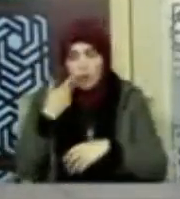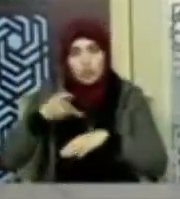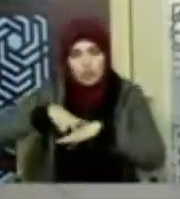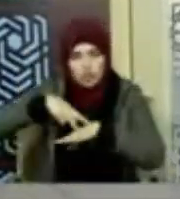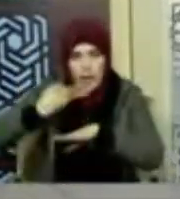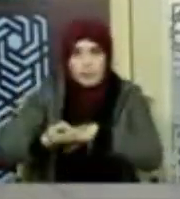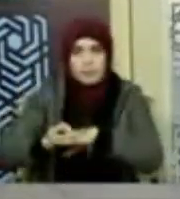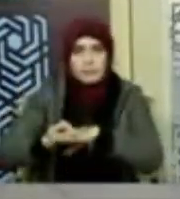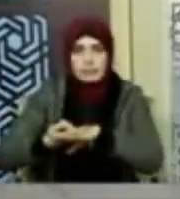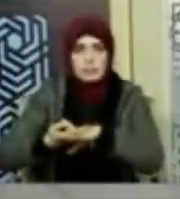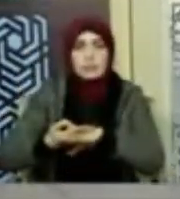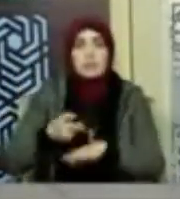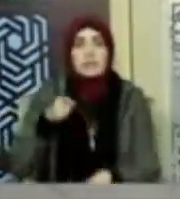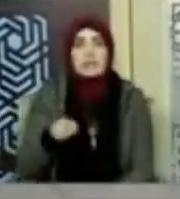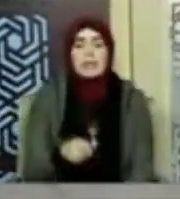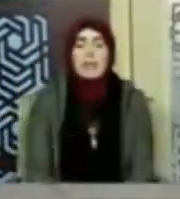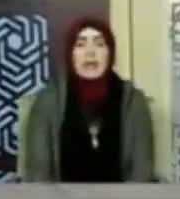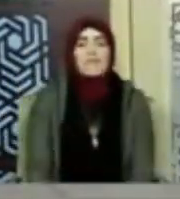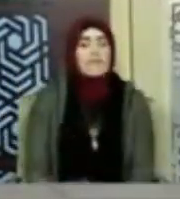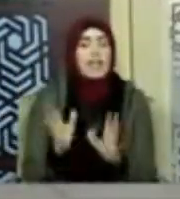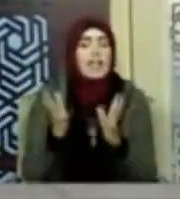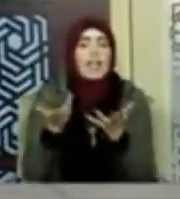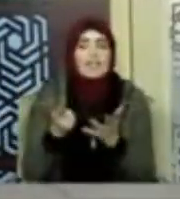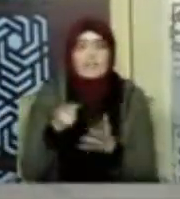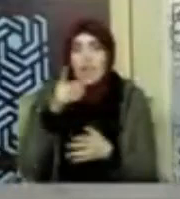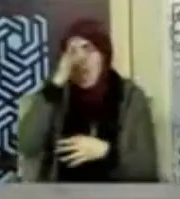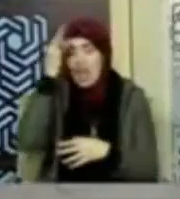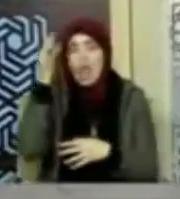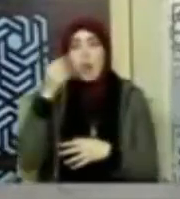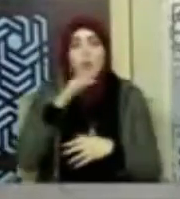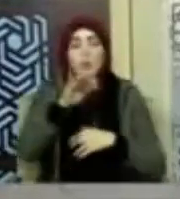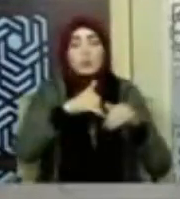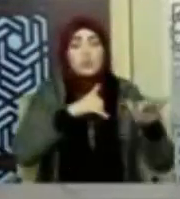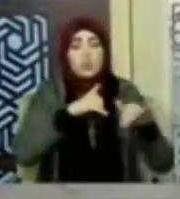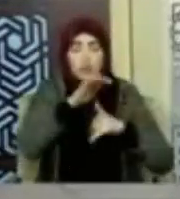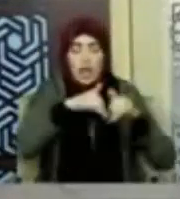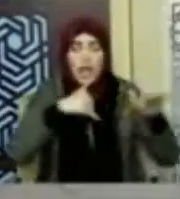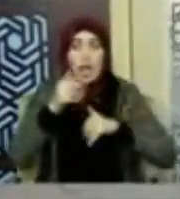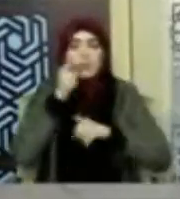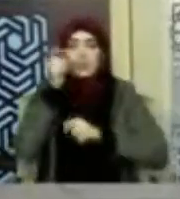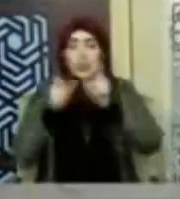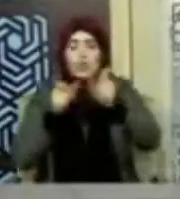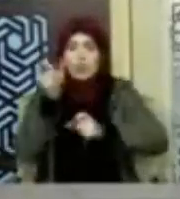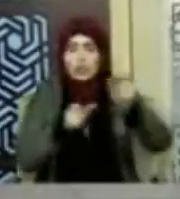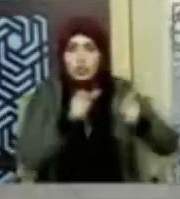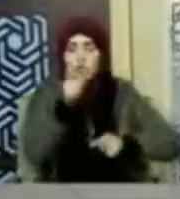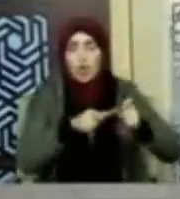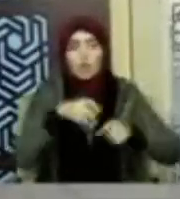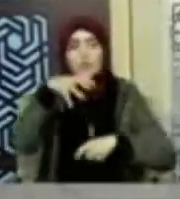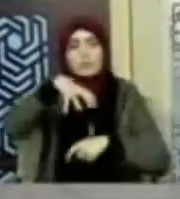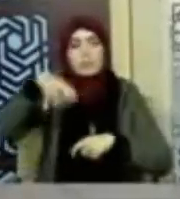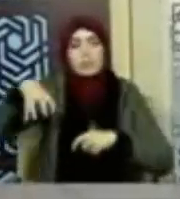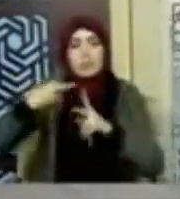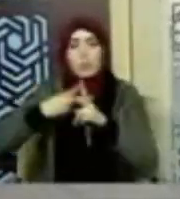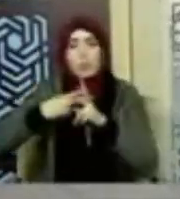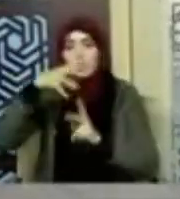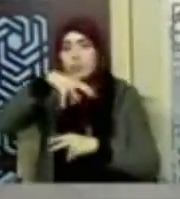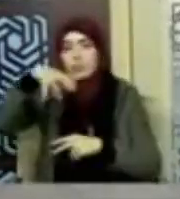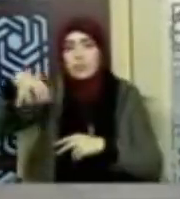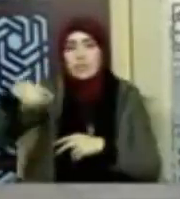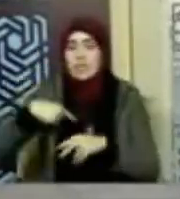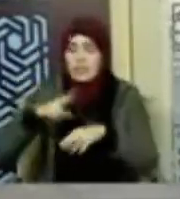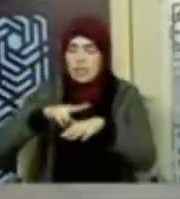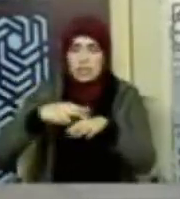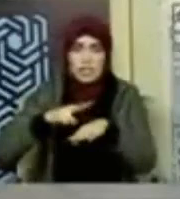شهيد. فكيف إذا جئنا من كل أمة بشهيد وجئنا بك على